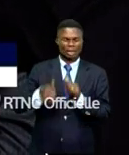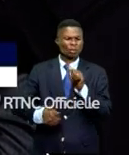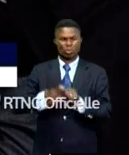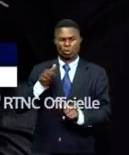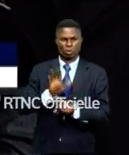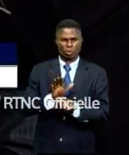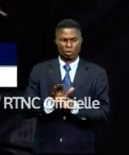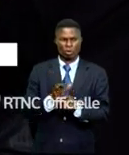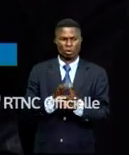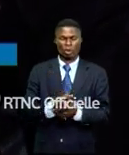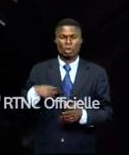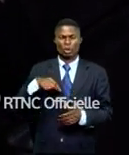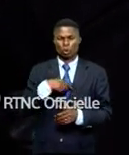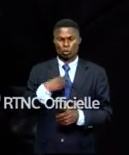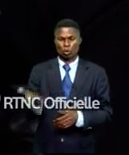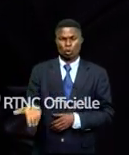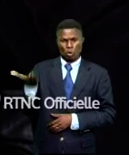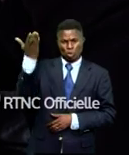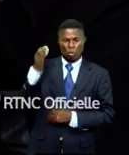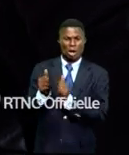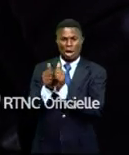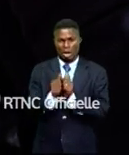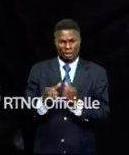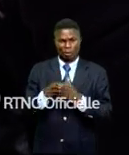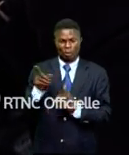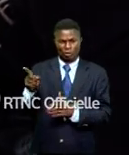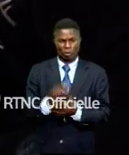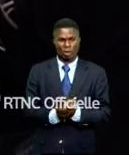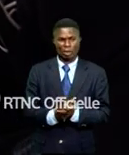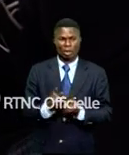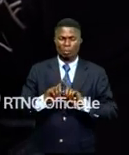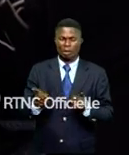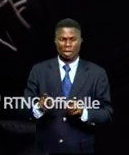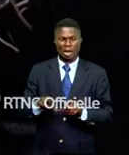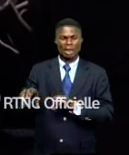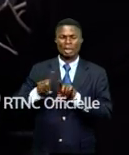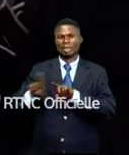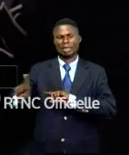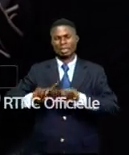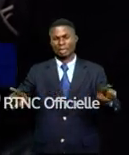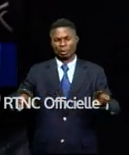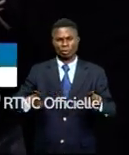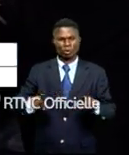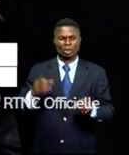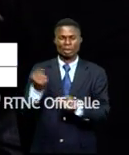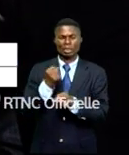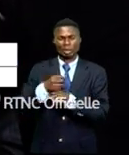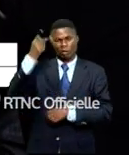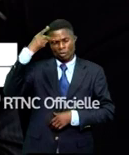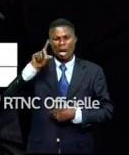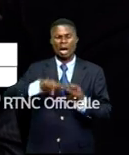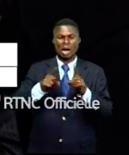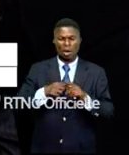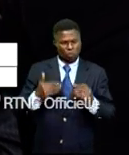a grandi ensemble, on a évolué, et puis, malgré nos divergences, à un moment donné sur le plan politique, l'amitié